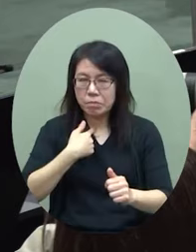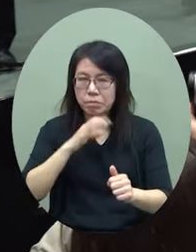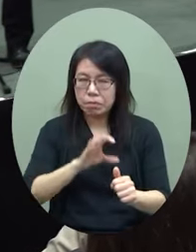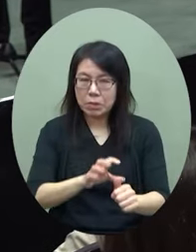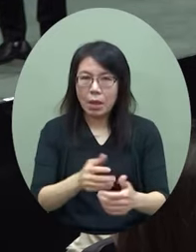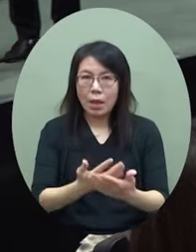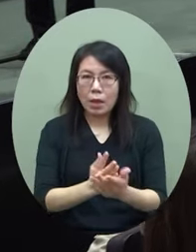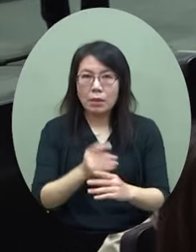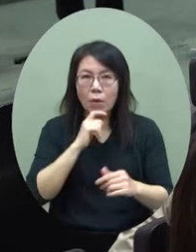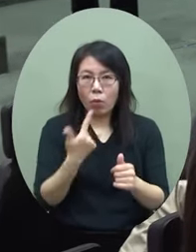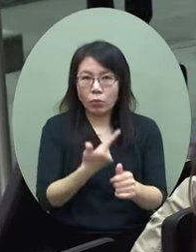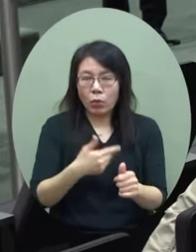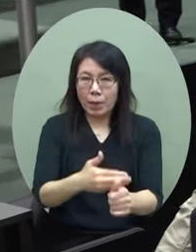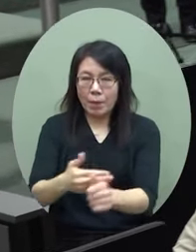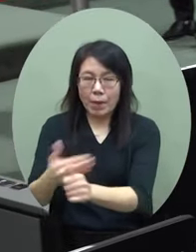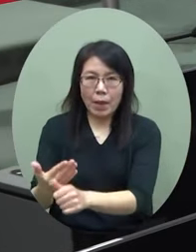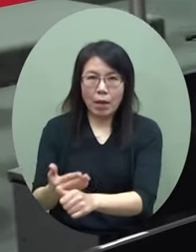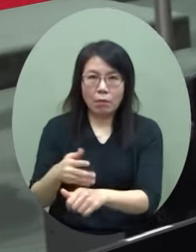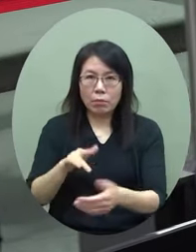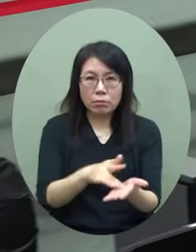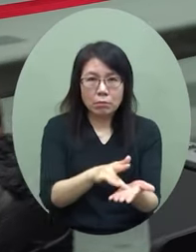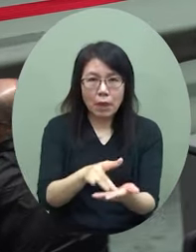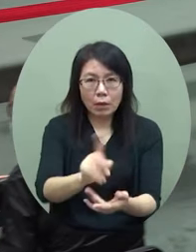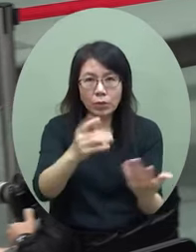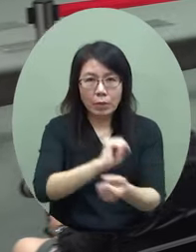人DQ有那么多的空缺又会怎么解决呢谢谢你